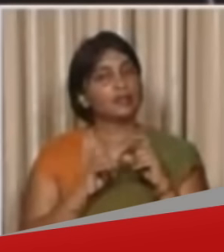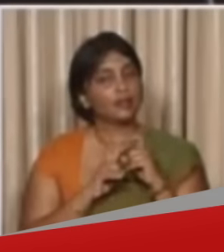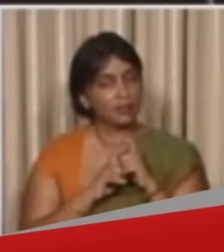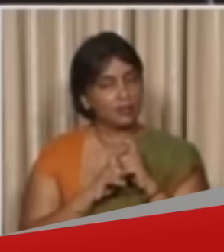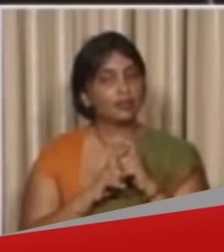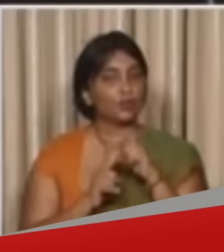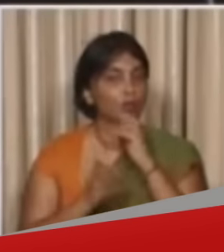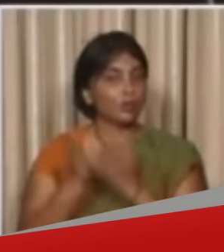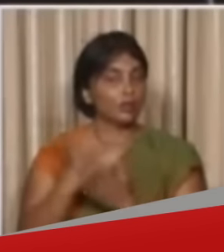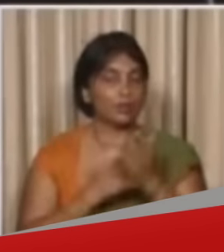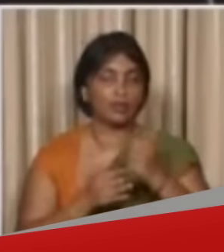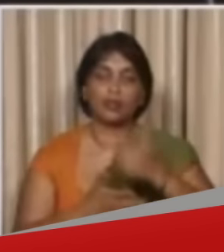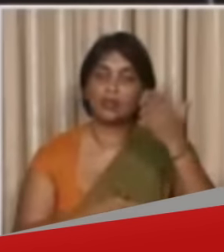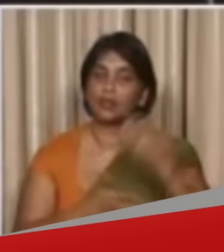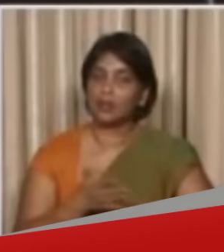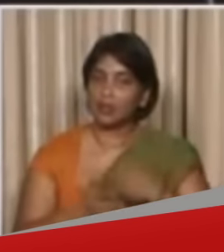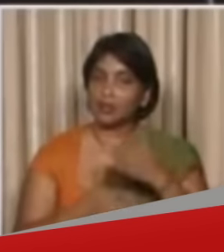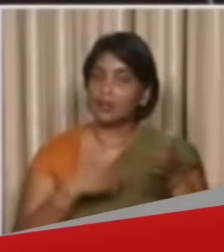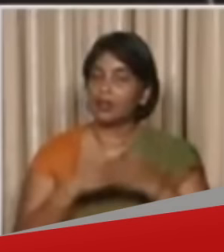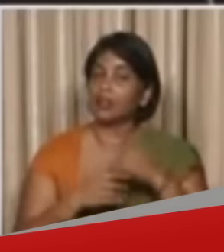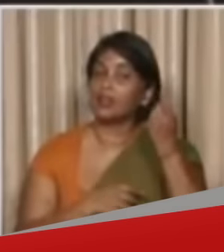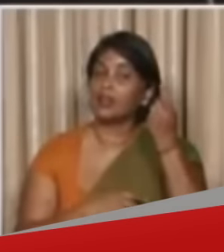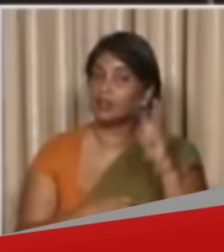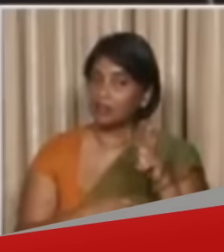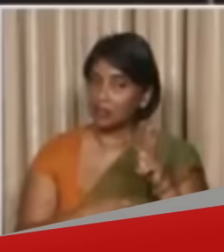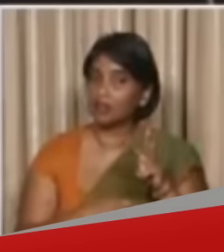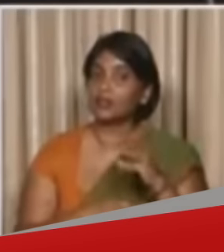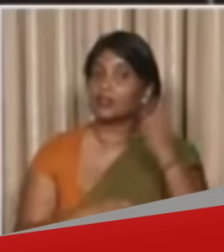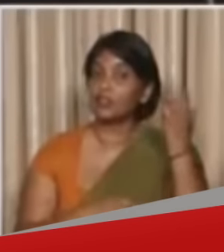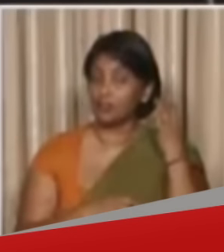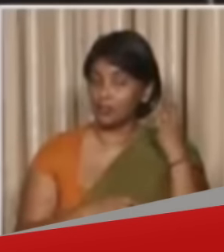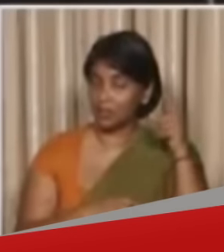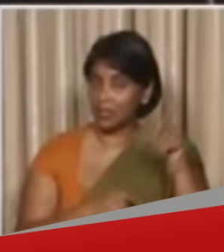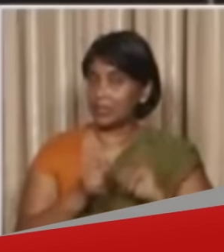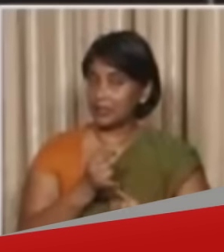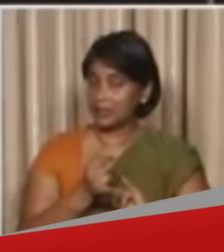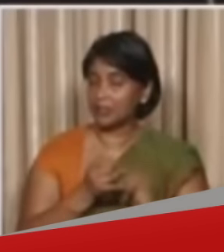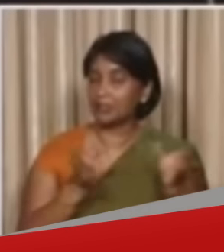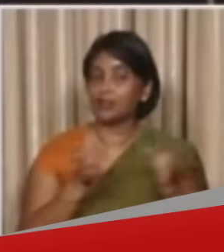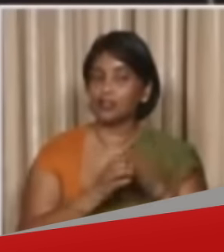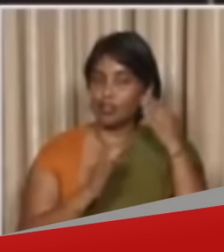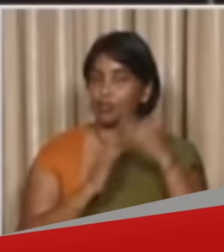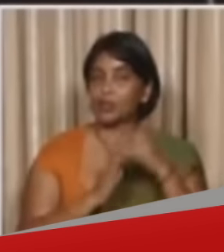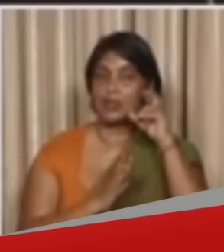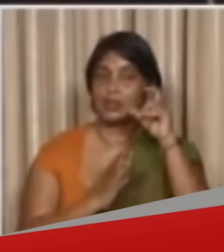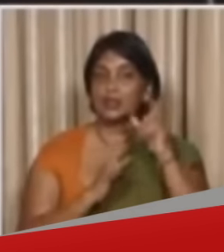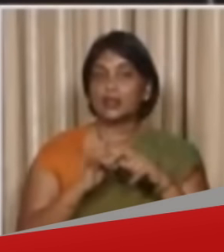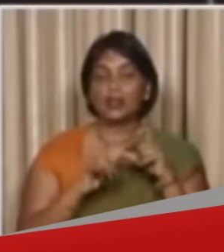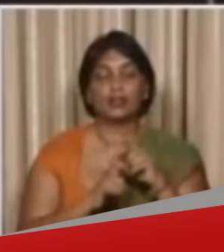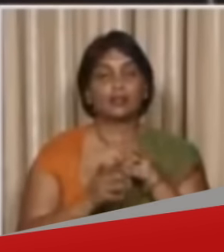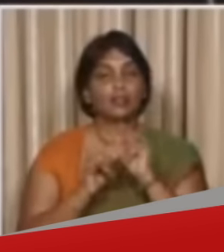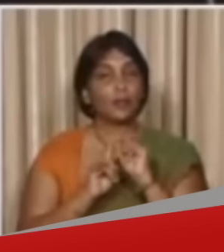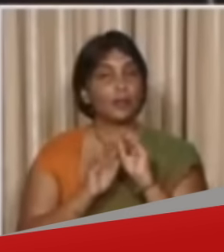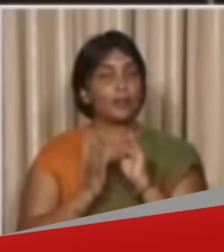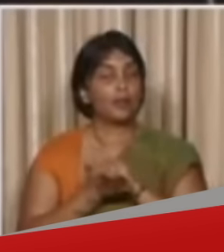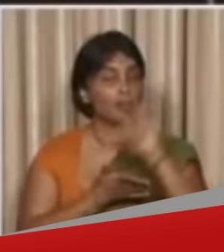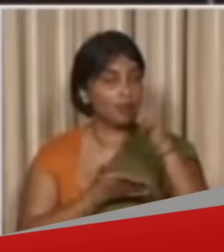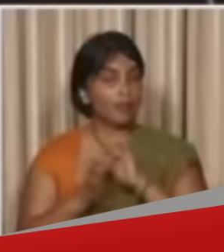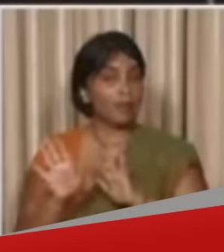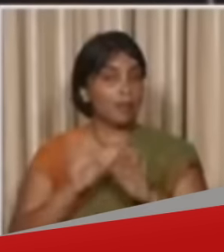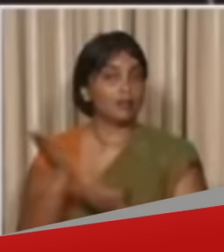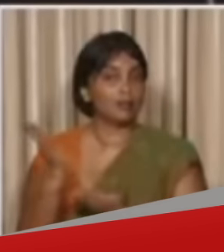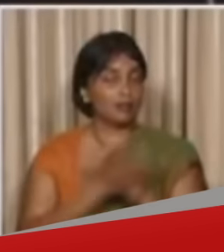උසාවියට ඉදිරිපත් කළ වාර්තාව ඇමනුම් 13 සහරාන් කල්ලිය සම්බන්ධයෙන් CID ආගමන විගණන පාලකට යොමු